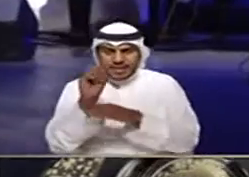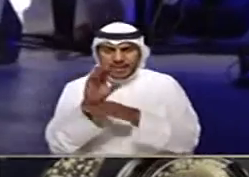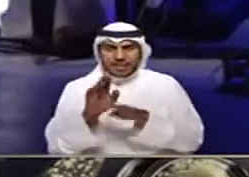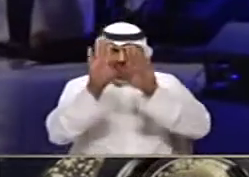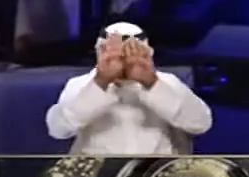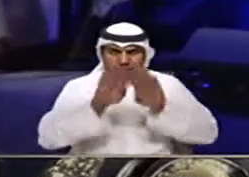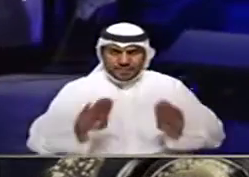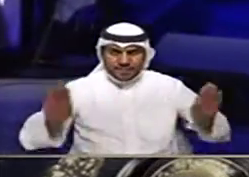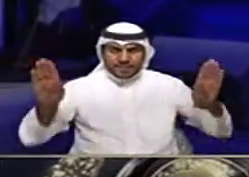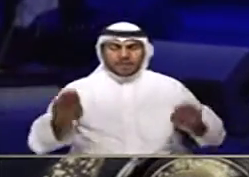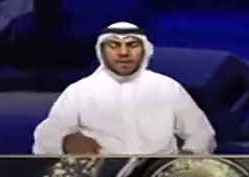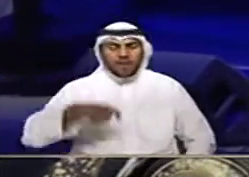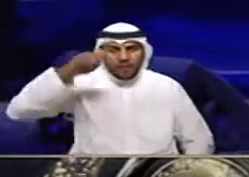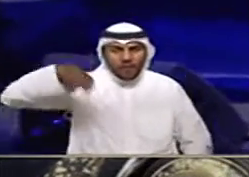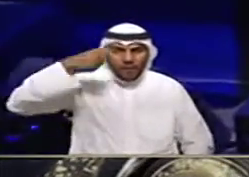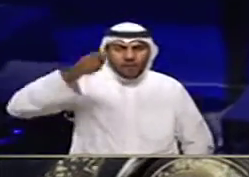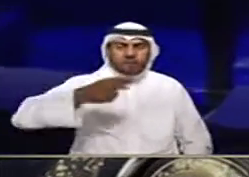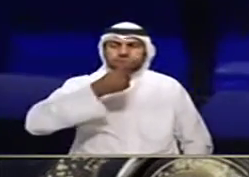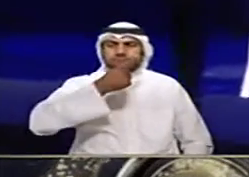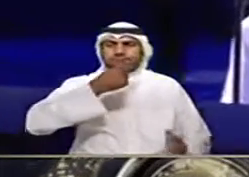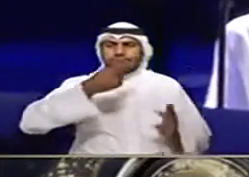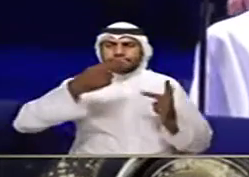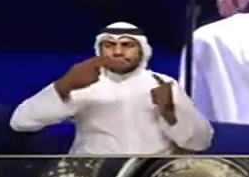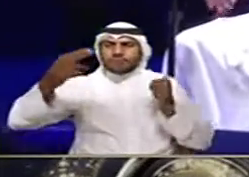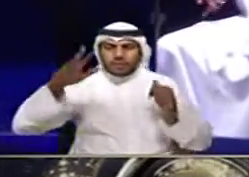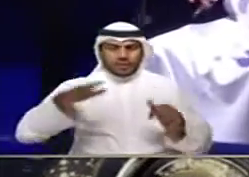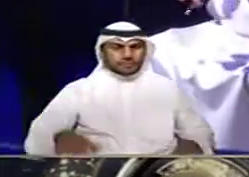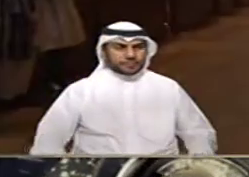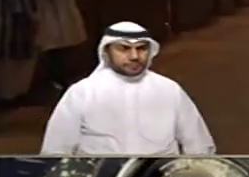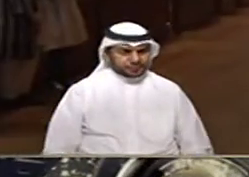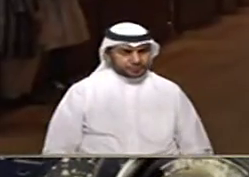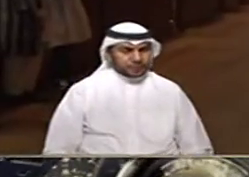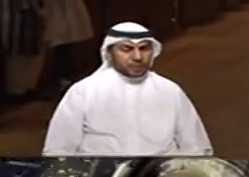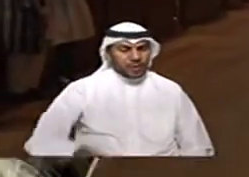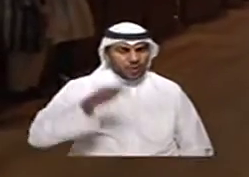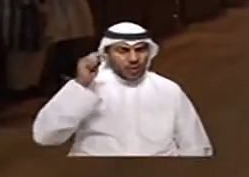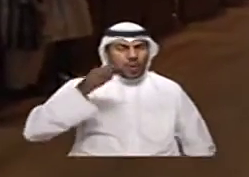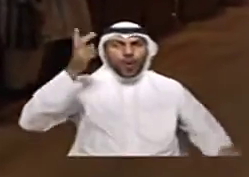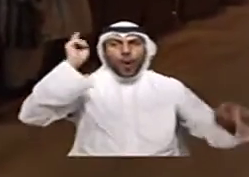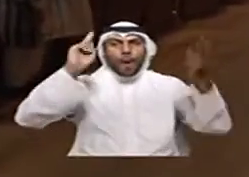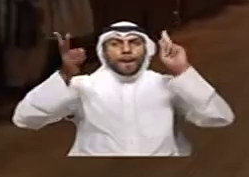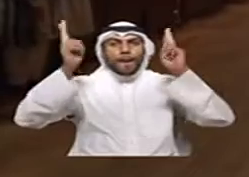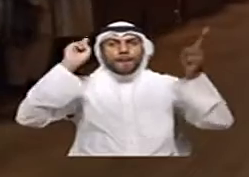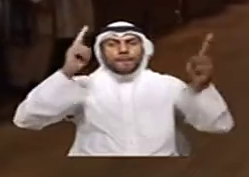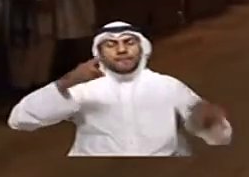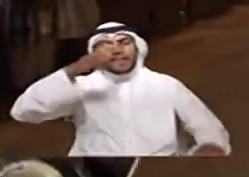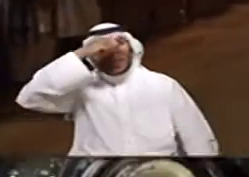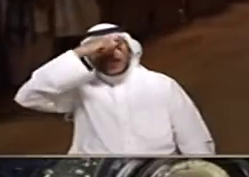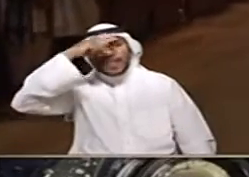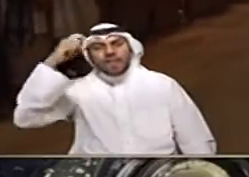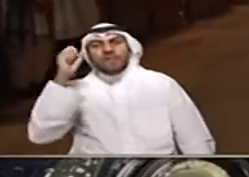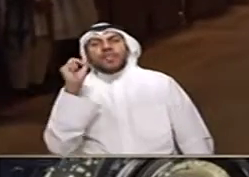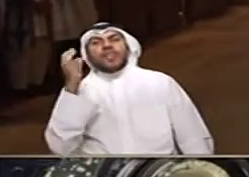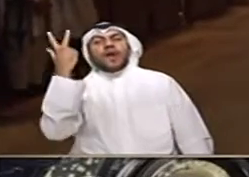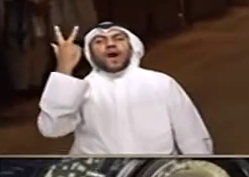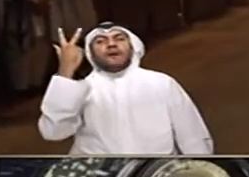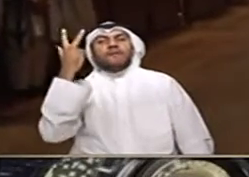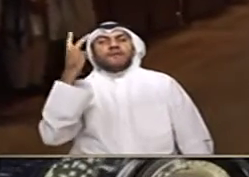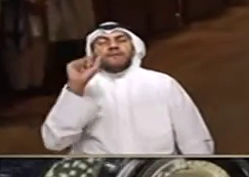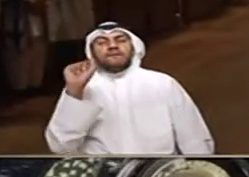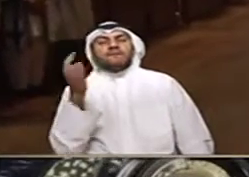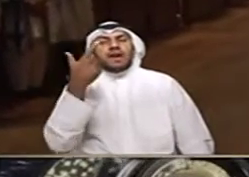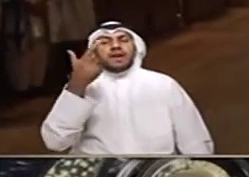وأمسيات فنية وعروض سينمائية. نحتفل اليوم ببدء فعاليات مهرجان صيفي ثقافي في دورة 14